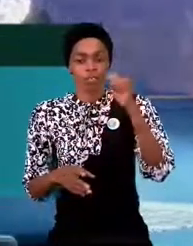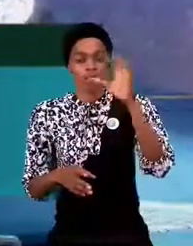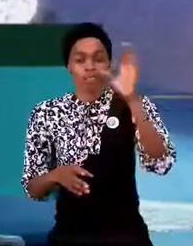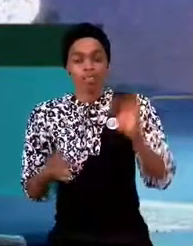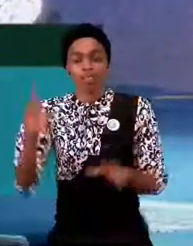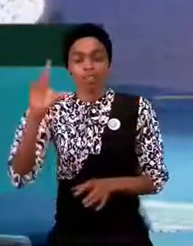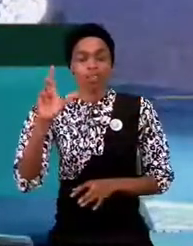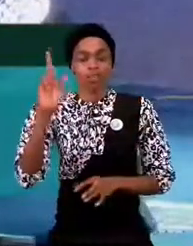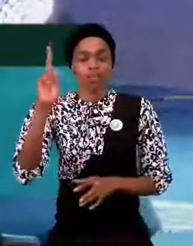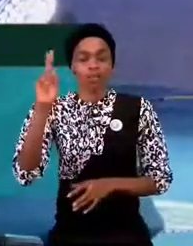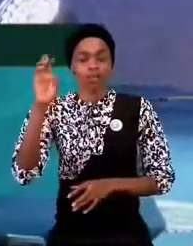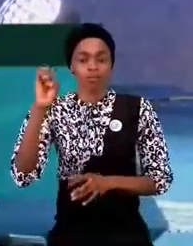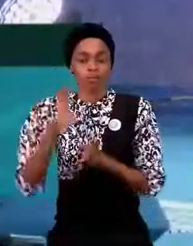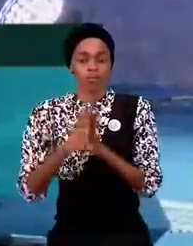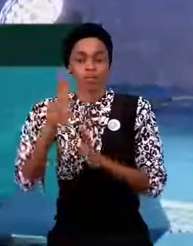Quoi, leur dit-il?